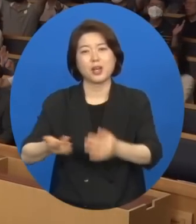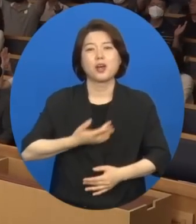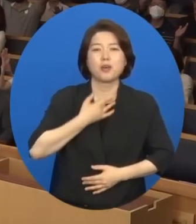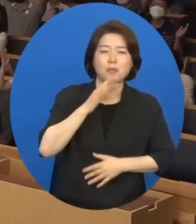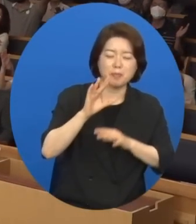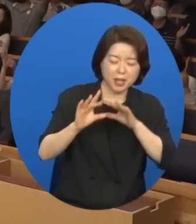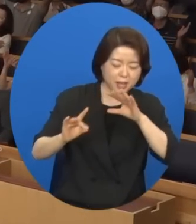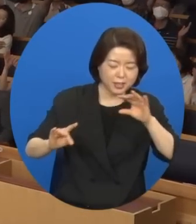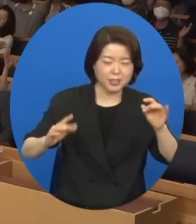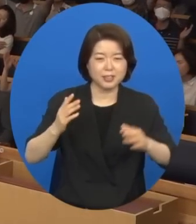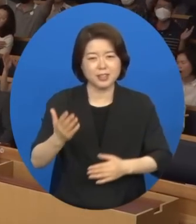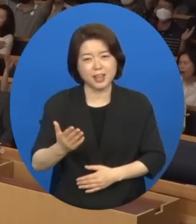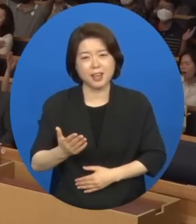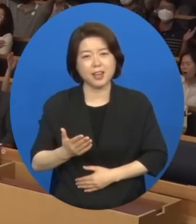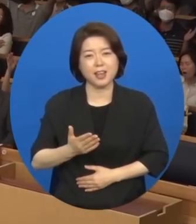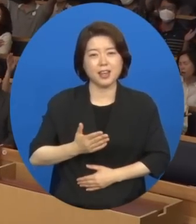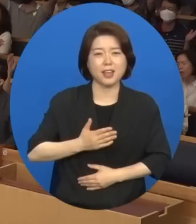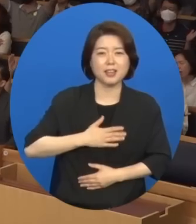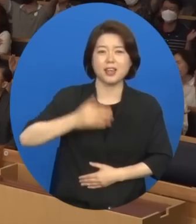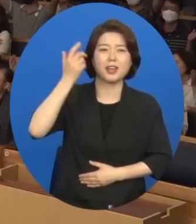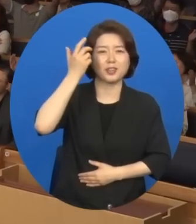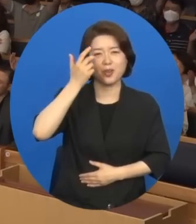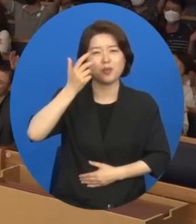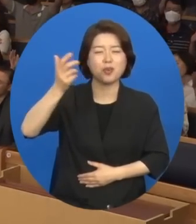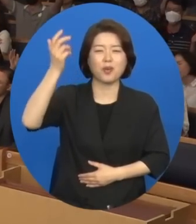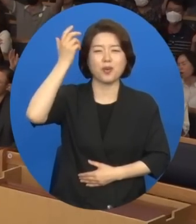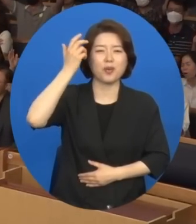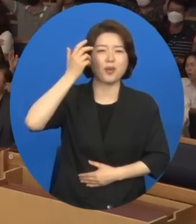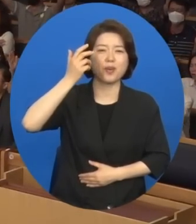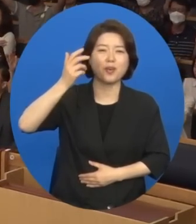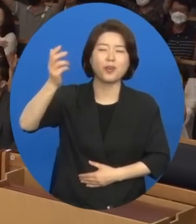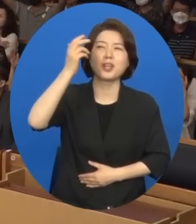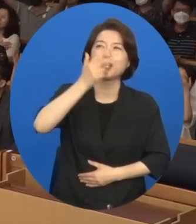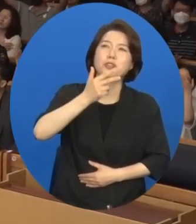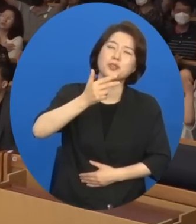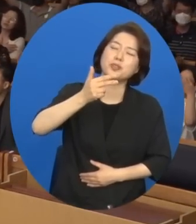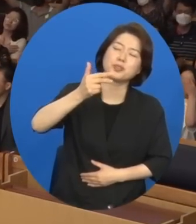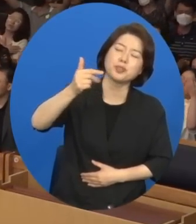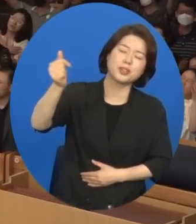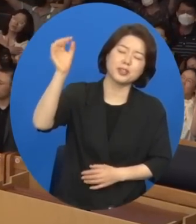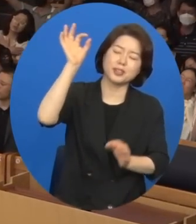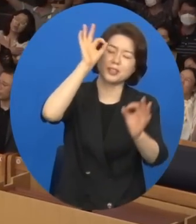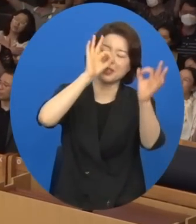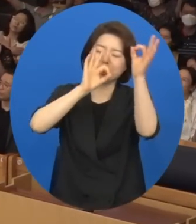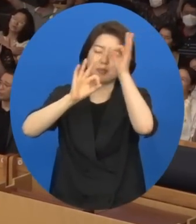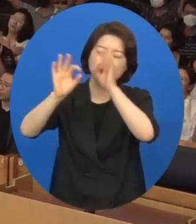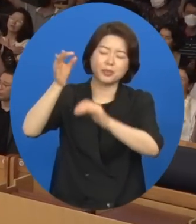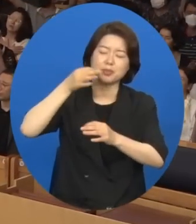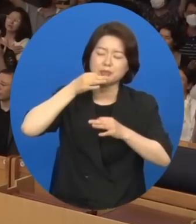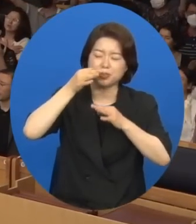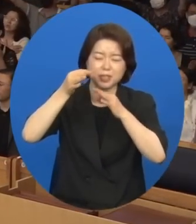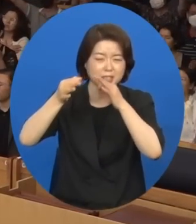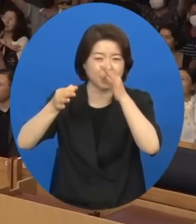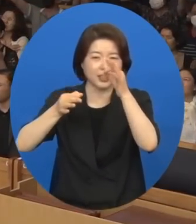부르니. 마른 나의 영혼 주